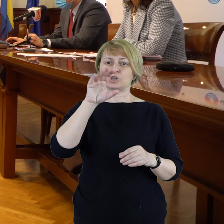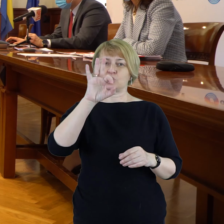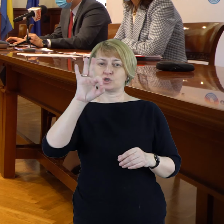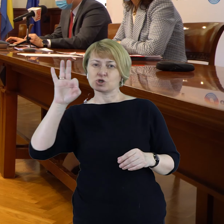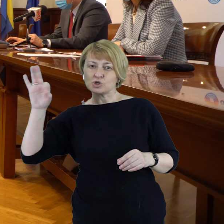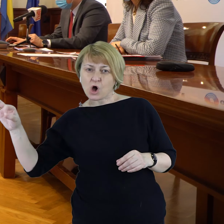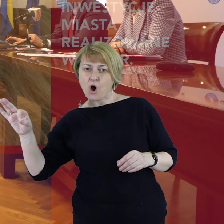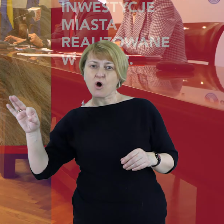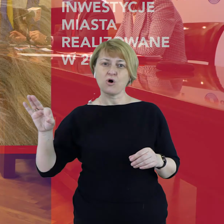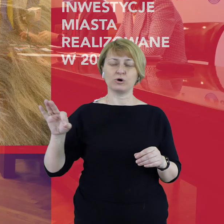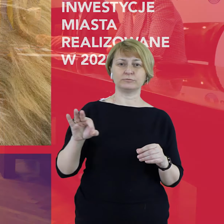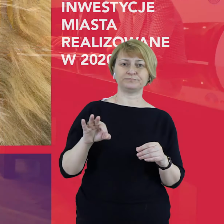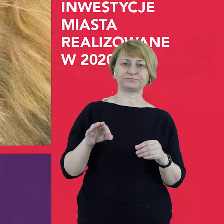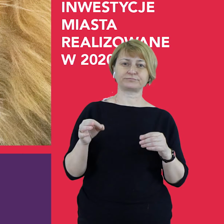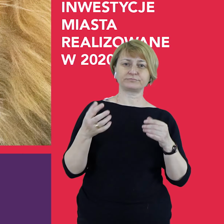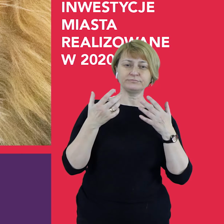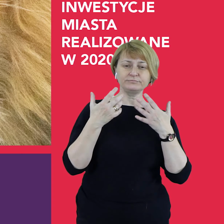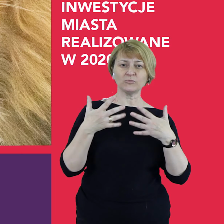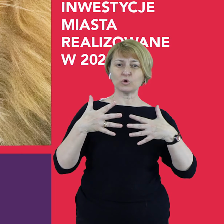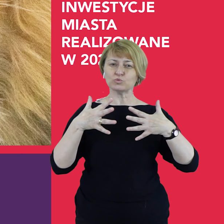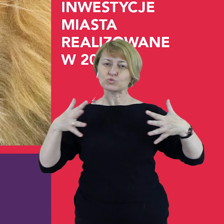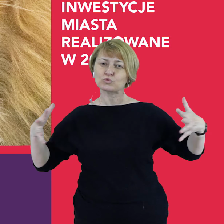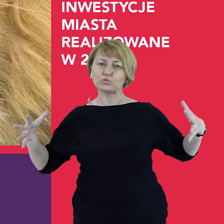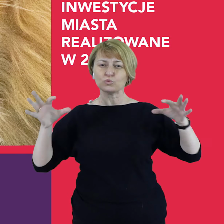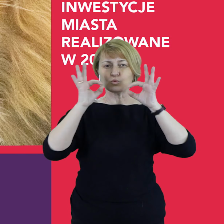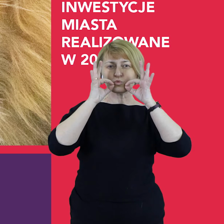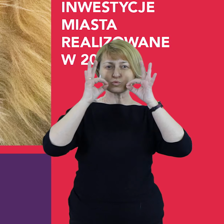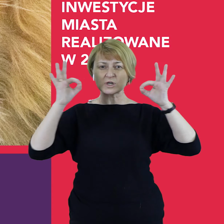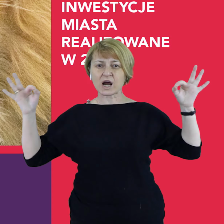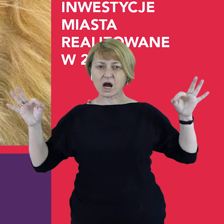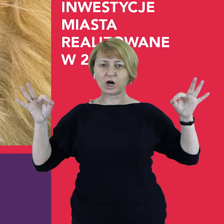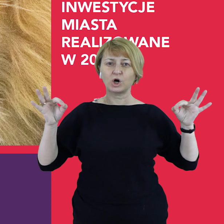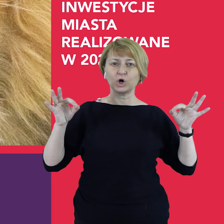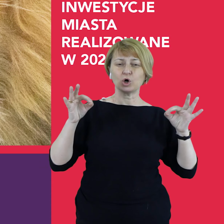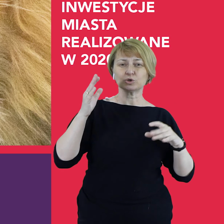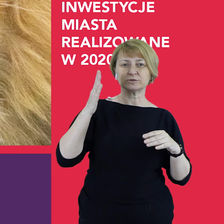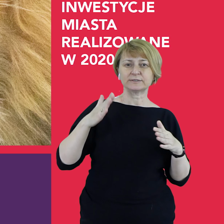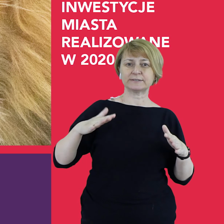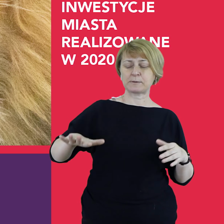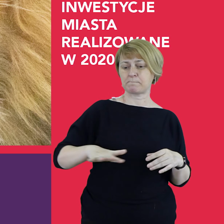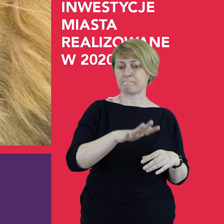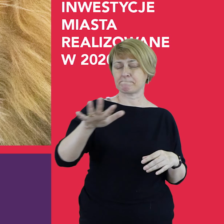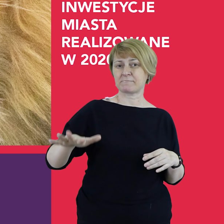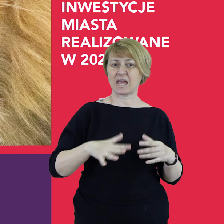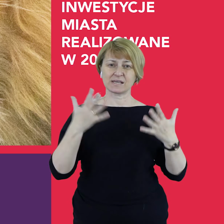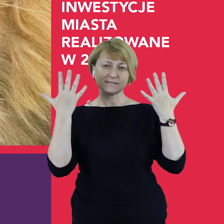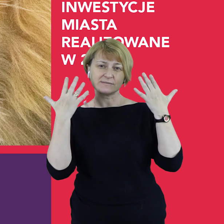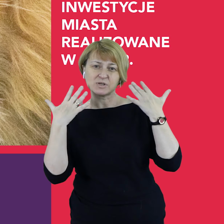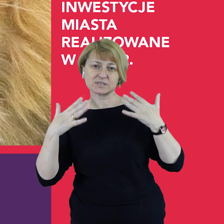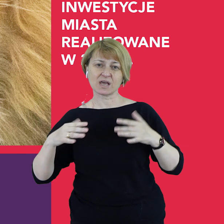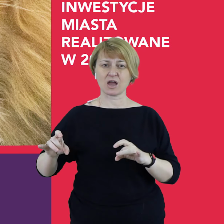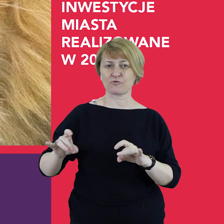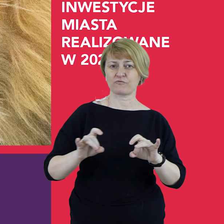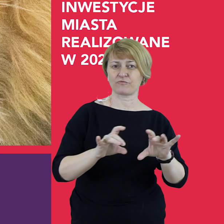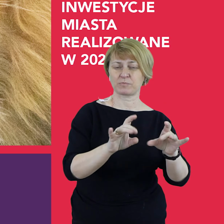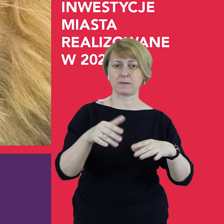Wybieg dla dużych kotów, no to co dzisiaj jest przedmiotem zainteresowania wszystkich Opolan. Serdecznie zapraszam